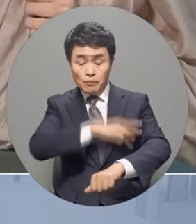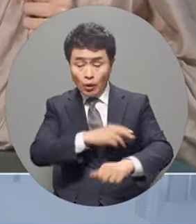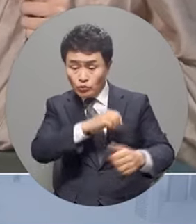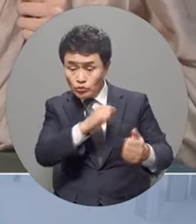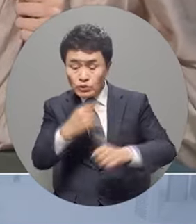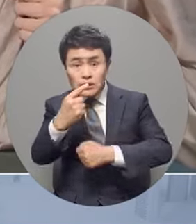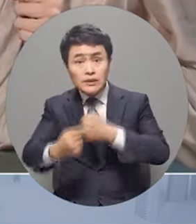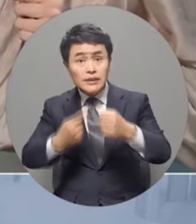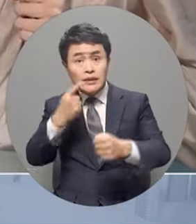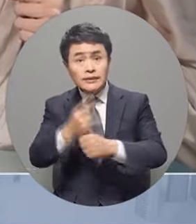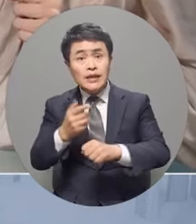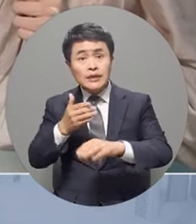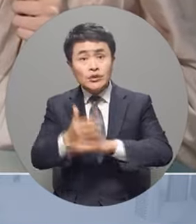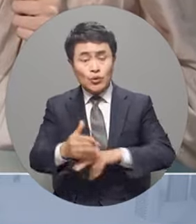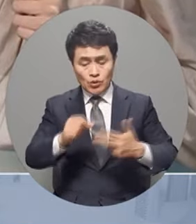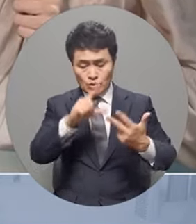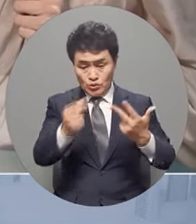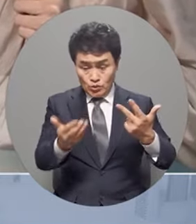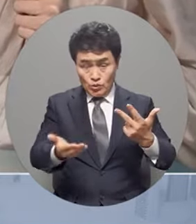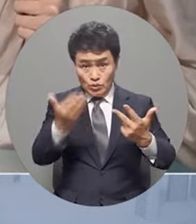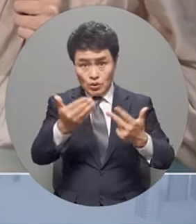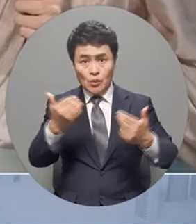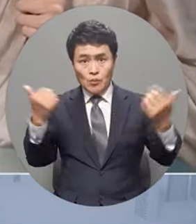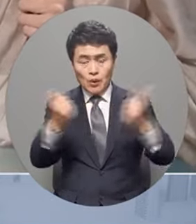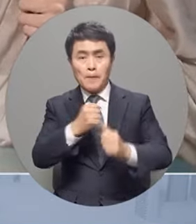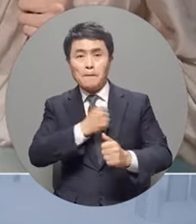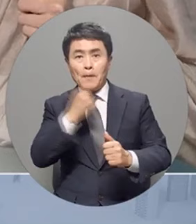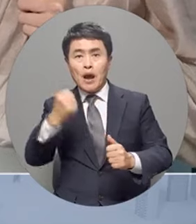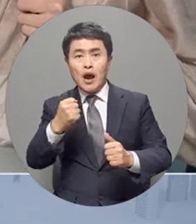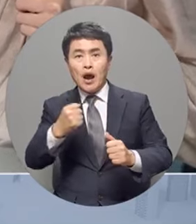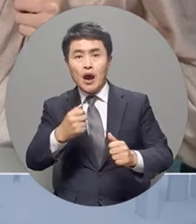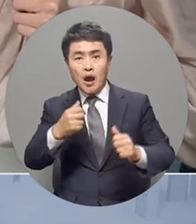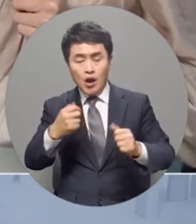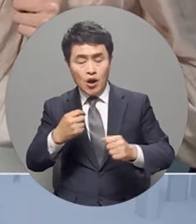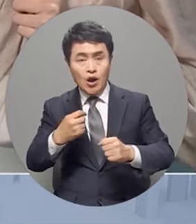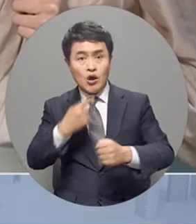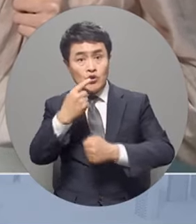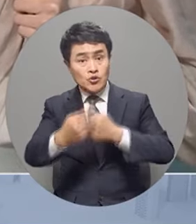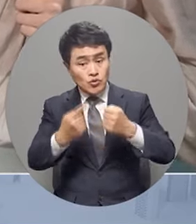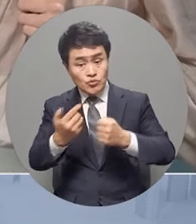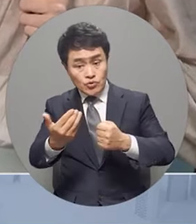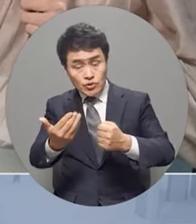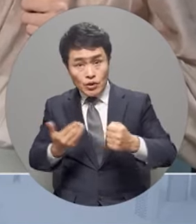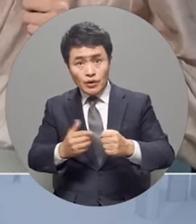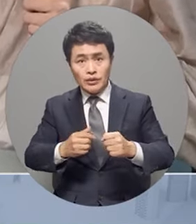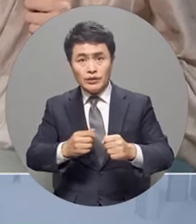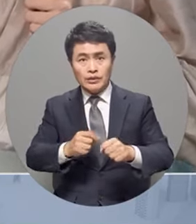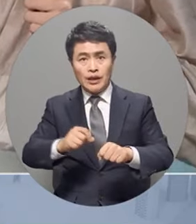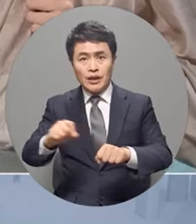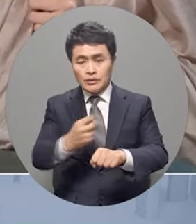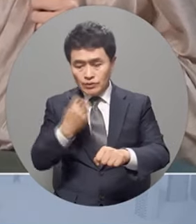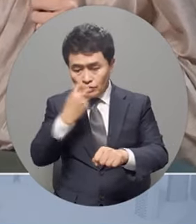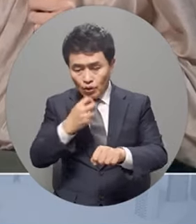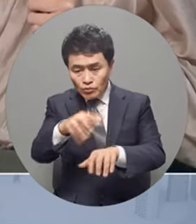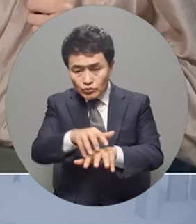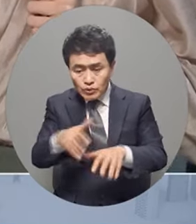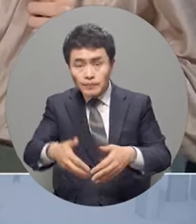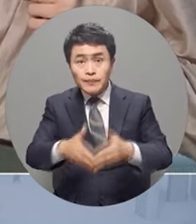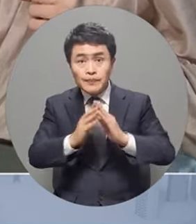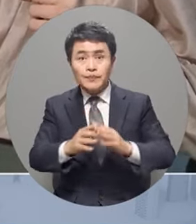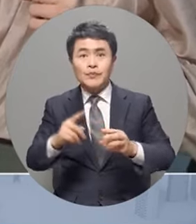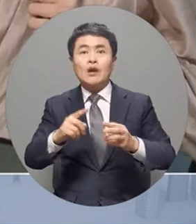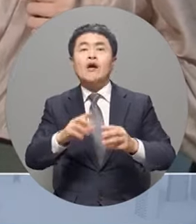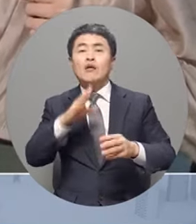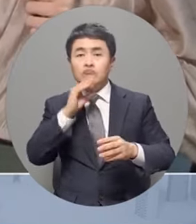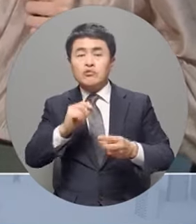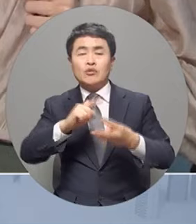민주당은 늦어도 7월 초에는 보위를 통과시켜서 일주기 전에는 특검 수사팀을 꾸린다 계획입니다 물론 윤성열